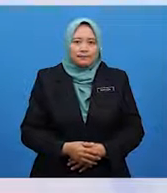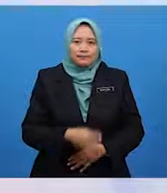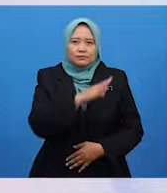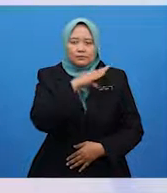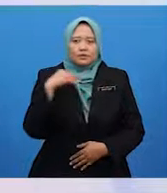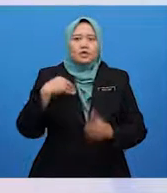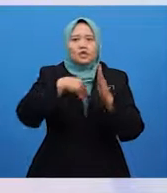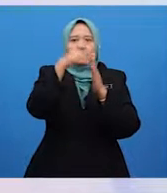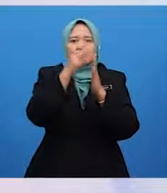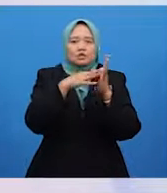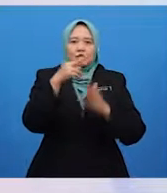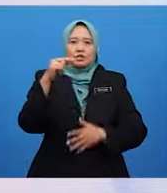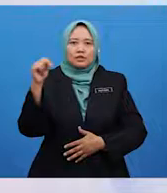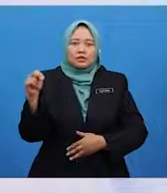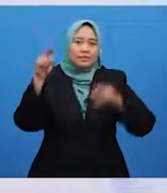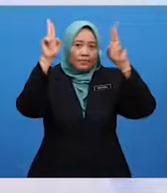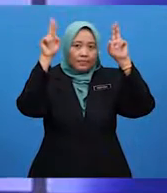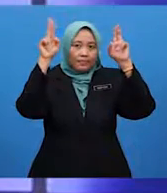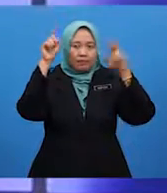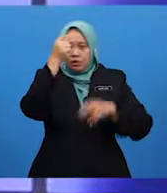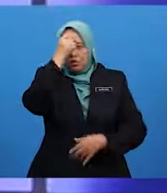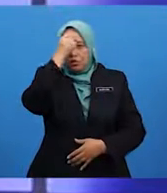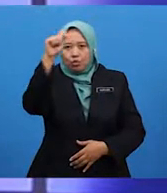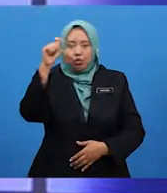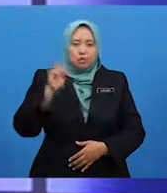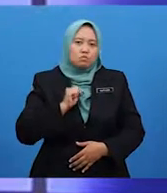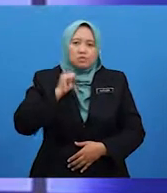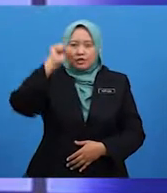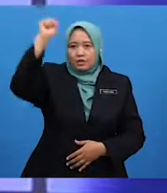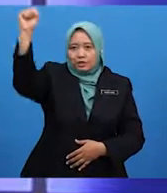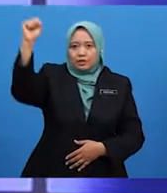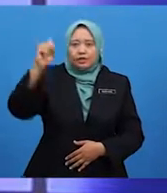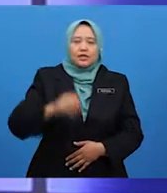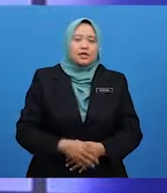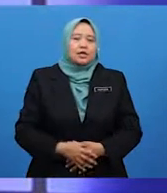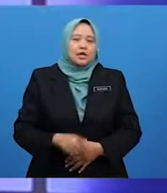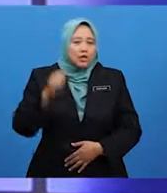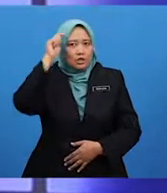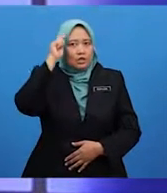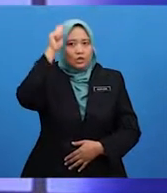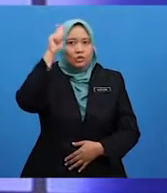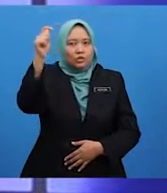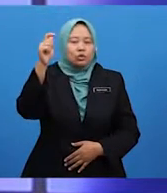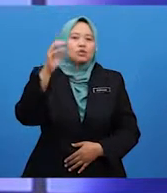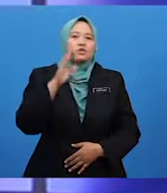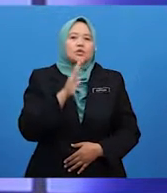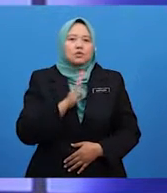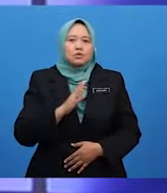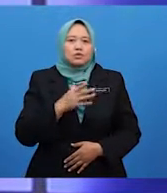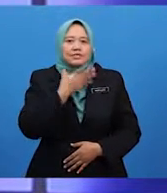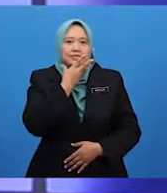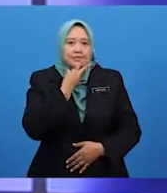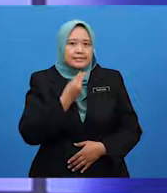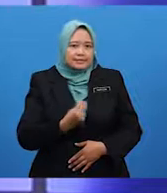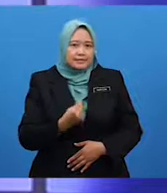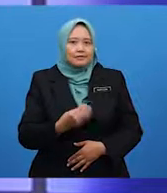dan catatan yang bertemakan kemerdekaan ataupun tokoh ini. Tetapi jangan lupa, ya, kepada semua pelajar-pelajar di luar sana, kita akan bersiaran lagi pada